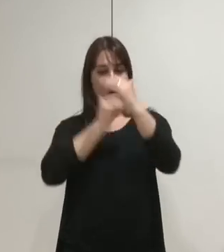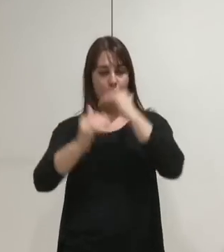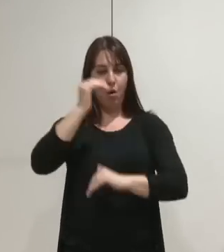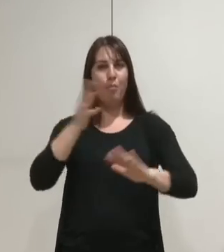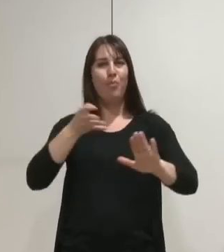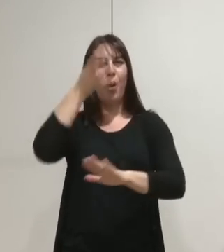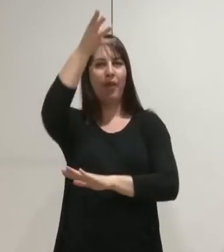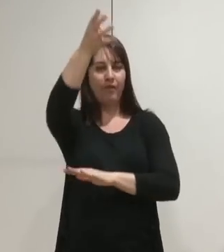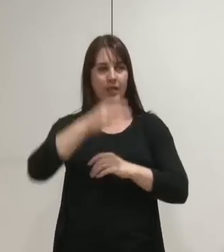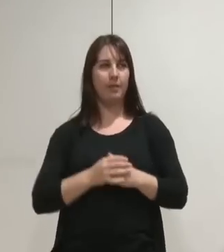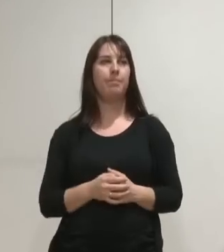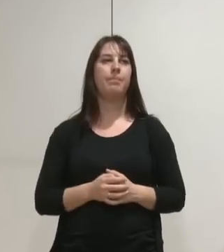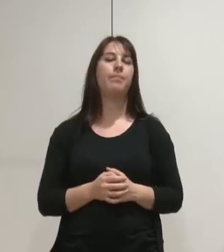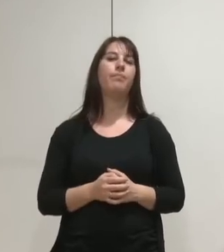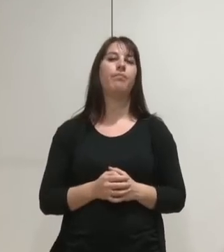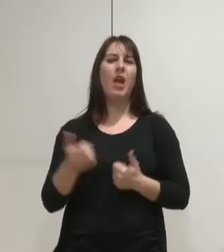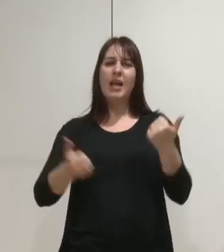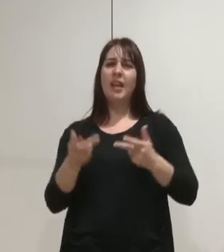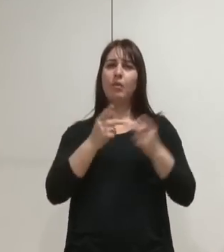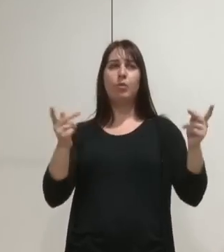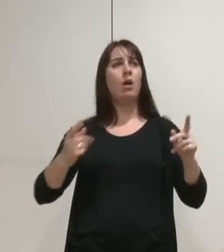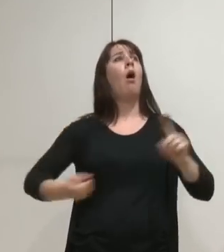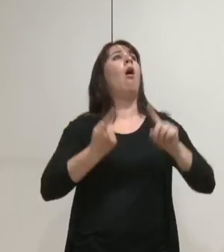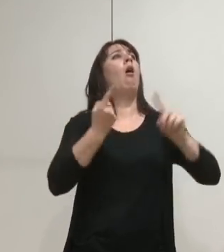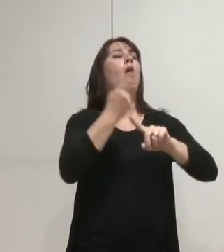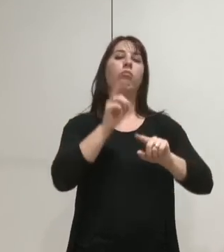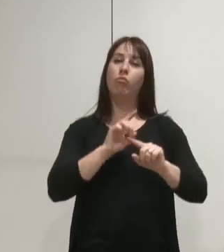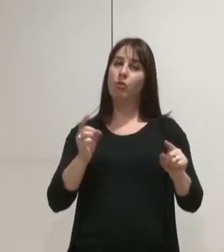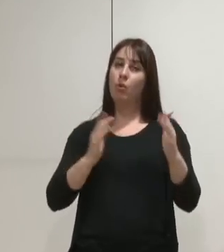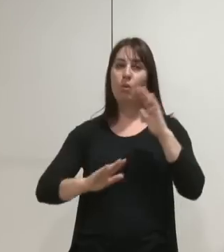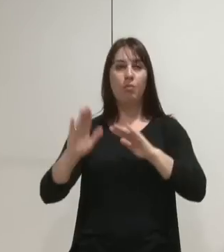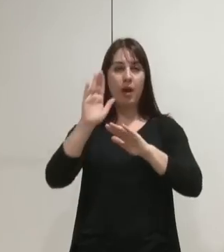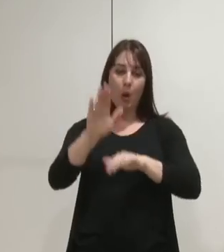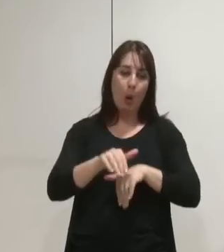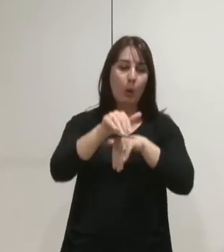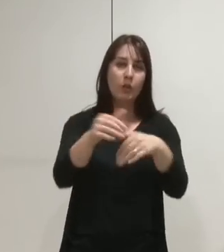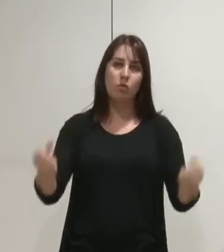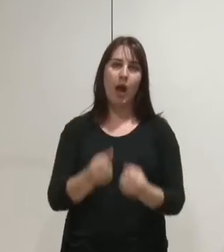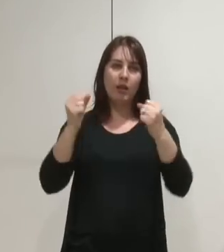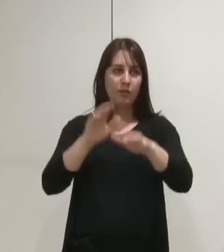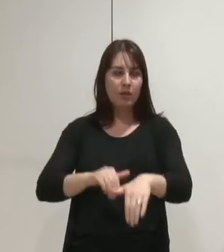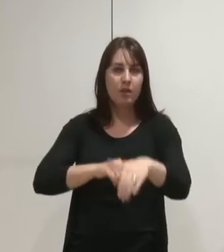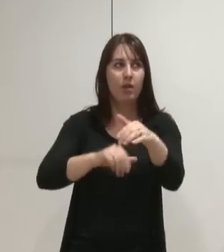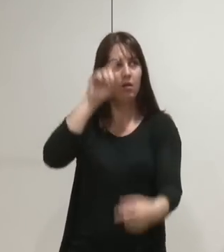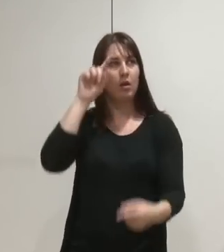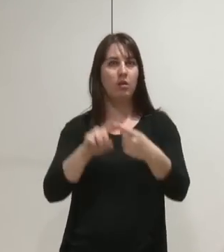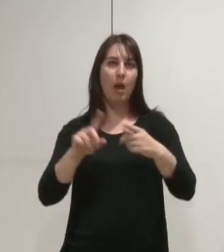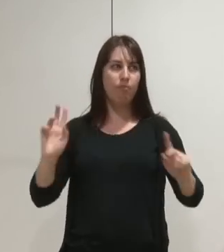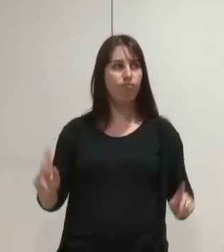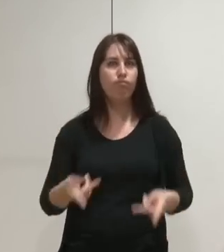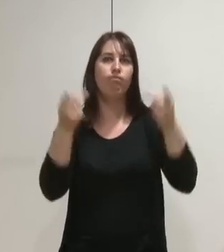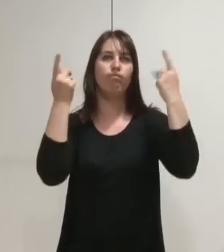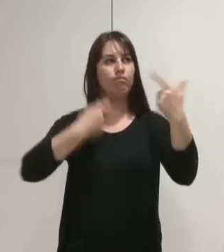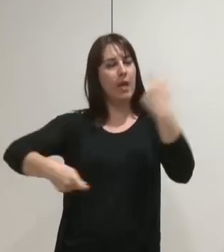d'avenir sans être un service public vital la continuité de cette activité demeure importante pour le dynamisme de l'économie